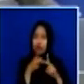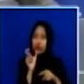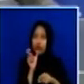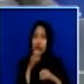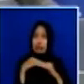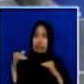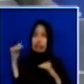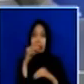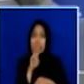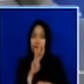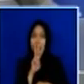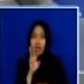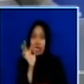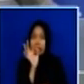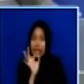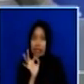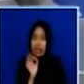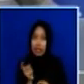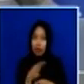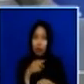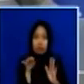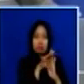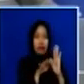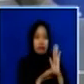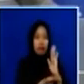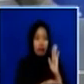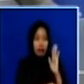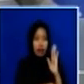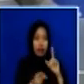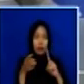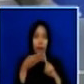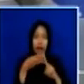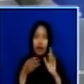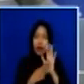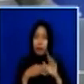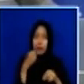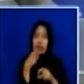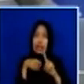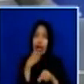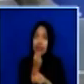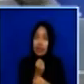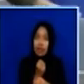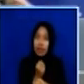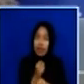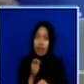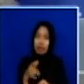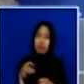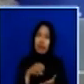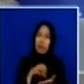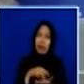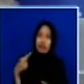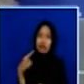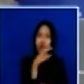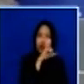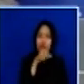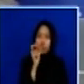derajat Celcius perkiraan cuaca ini berdasarkan data dari badan meteorologi klimatologi dan geofisika BMKG Stasiun Juanda Sidoarjo